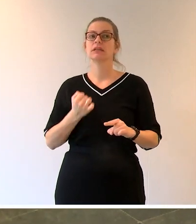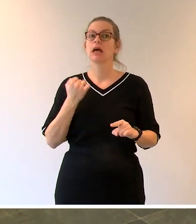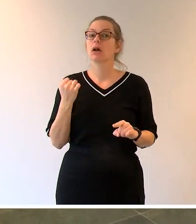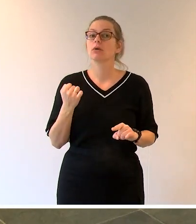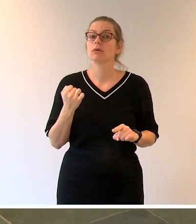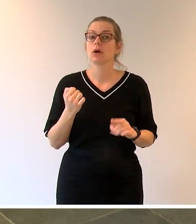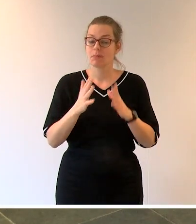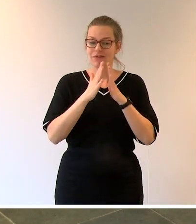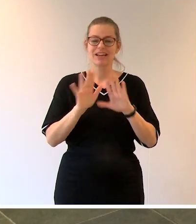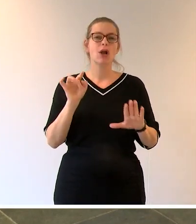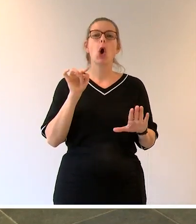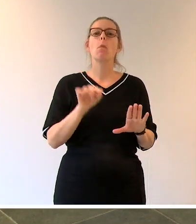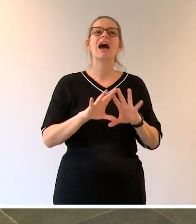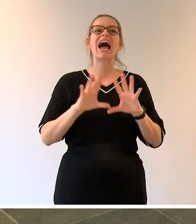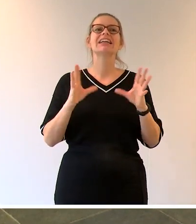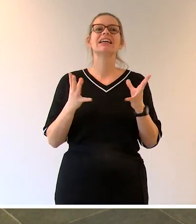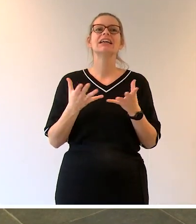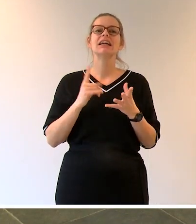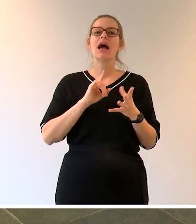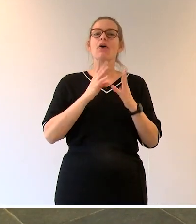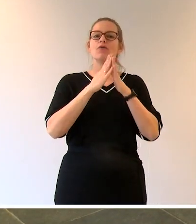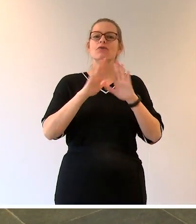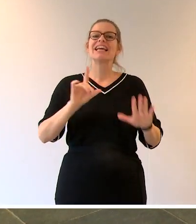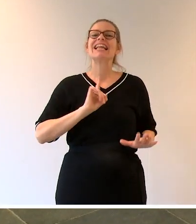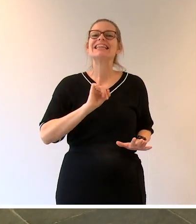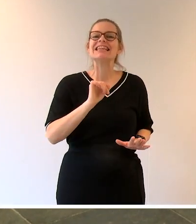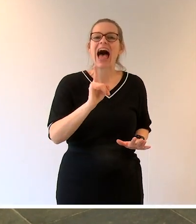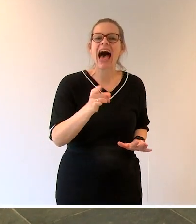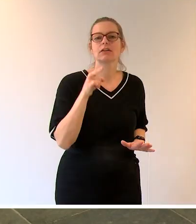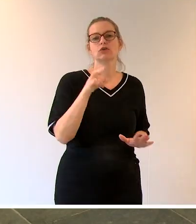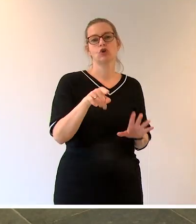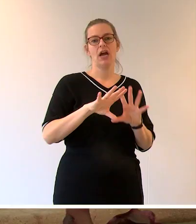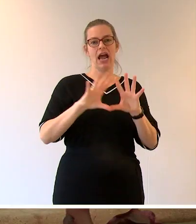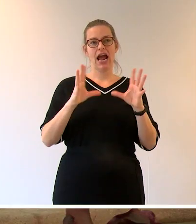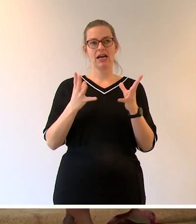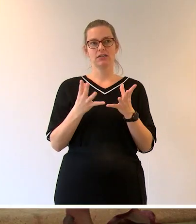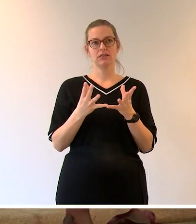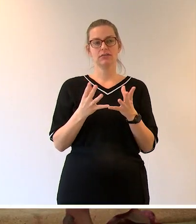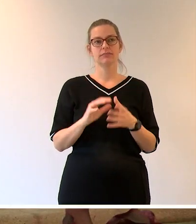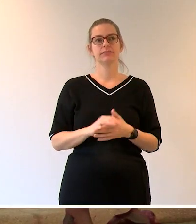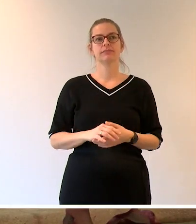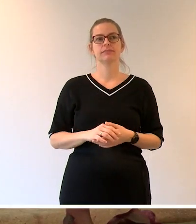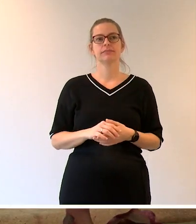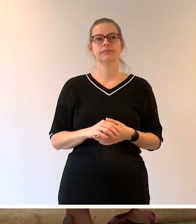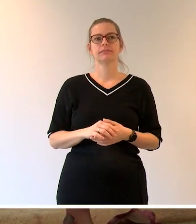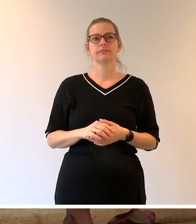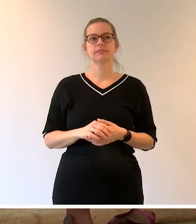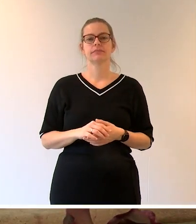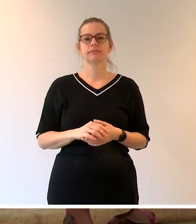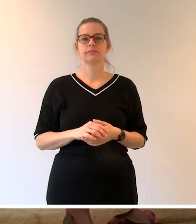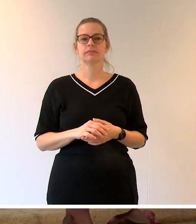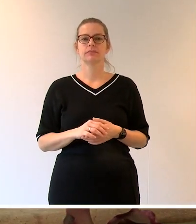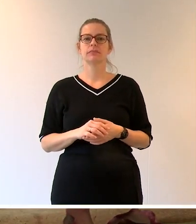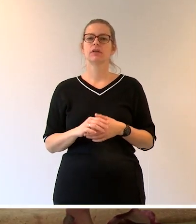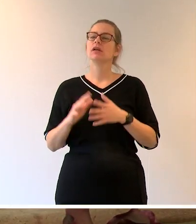niet zozeer vrede op aarde, nee, vrede naar de aarde. De